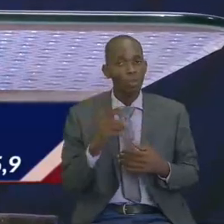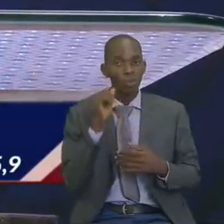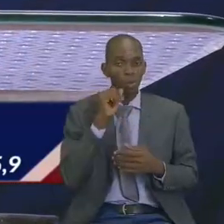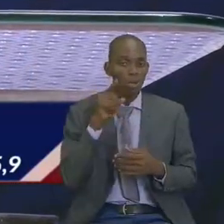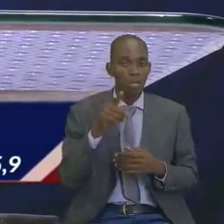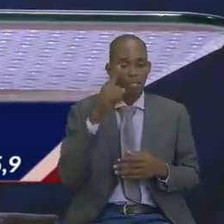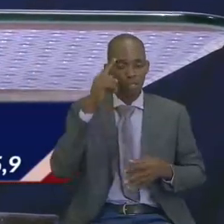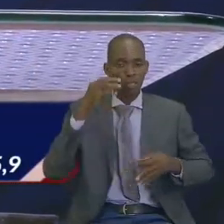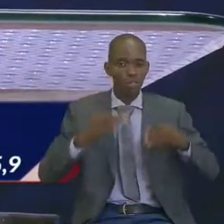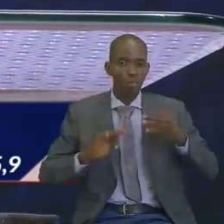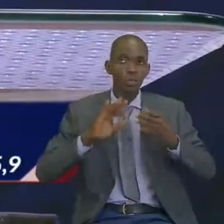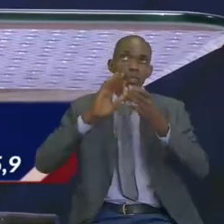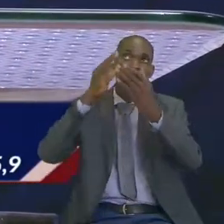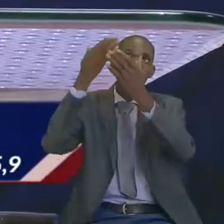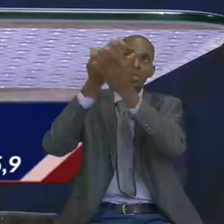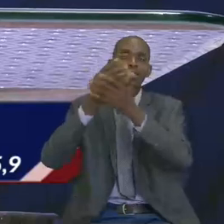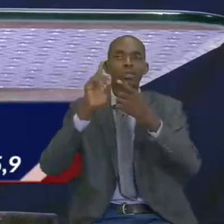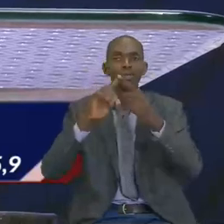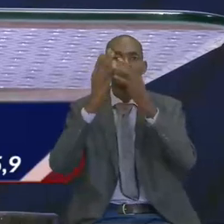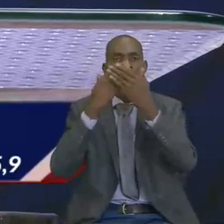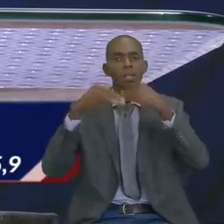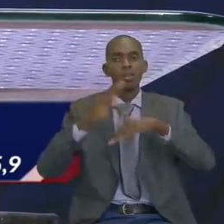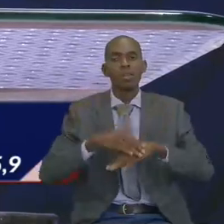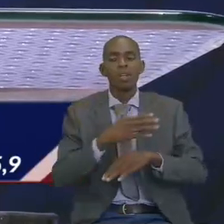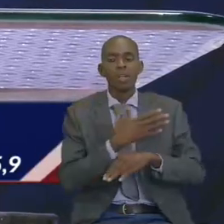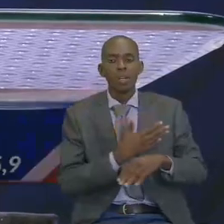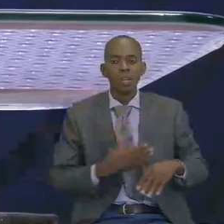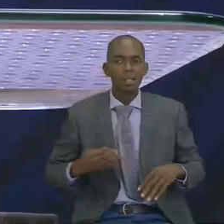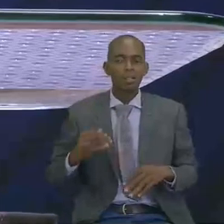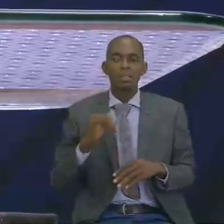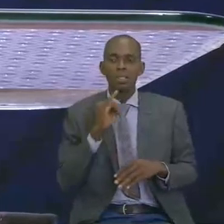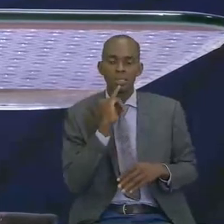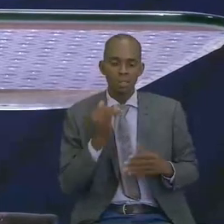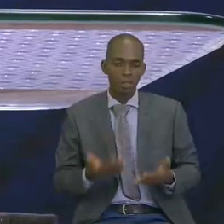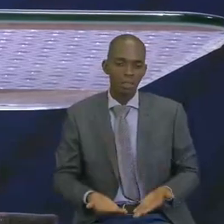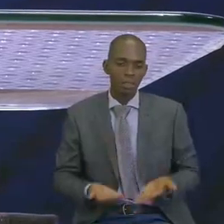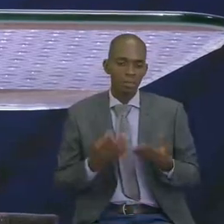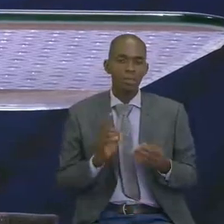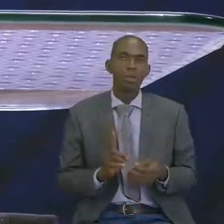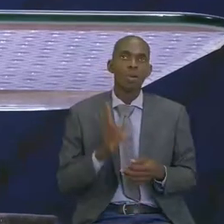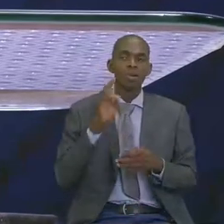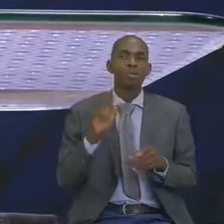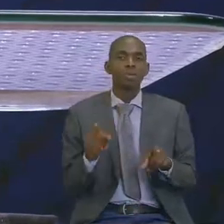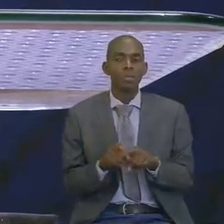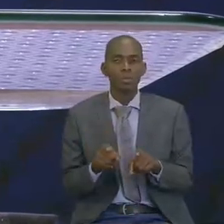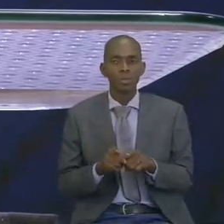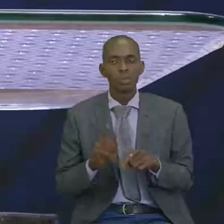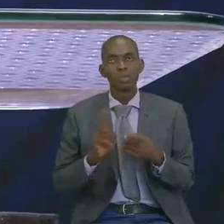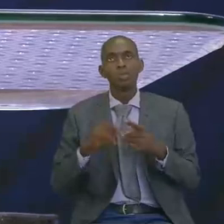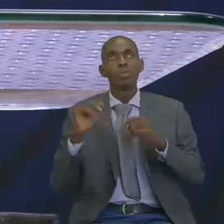châtiment atteint jusqu'aux cieux et s'élève jusqu'aux nues.